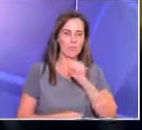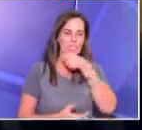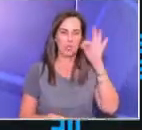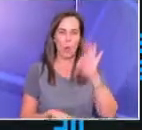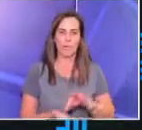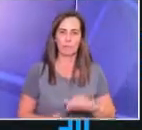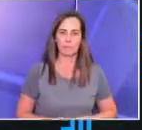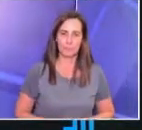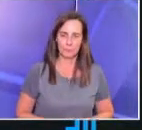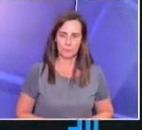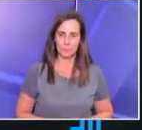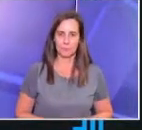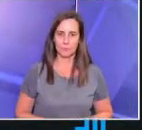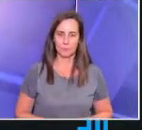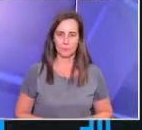היסטוריה.